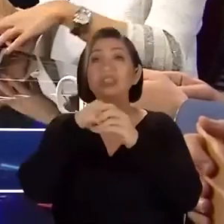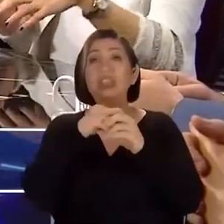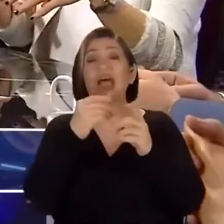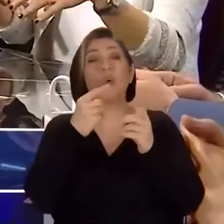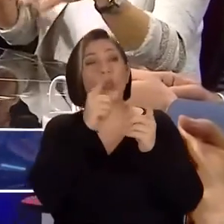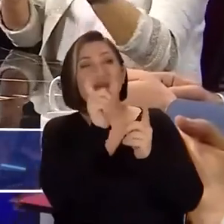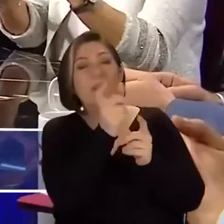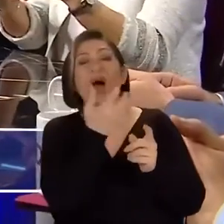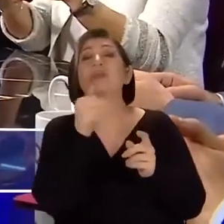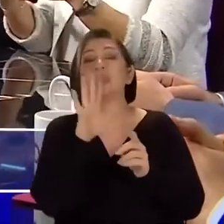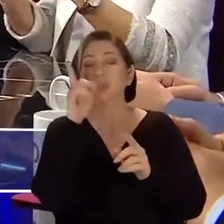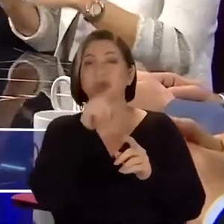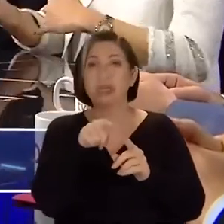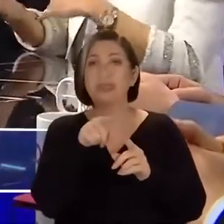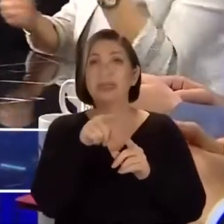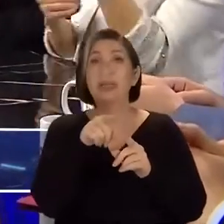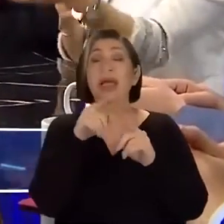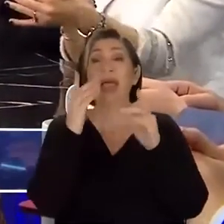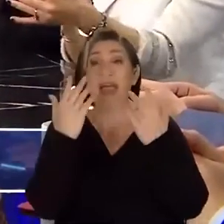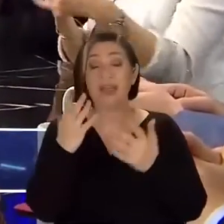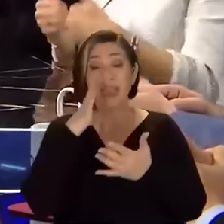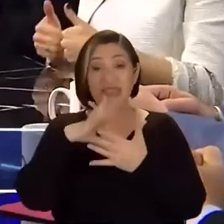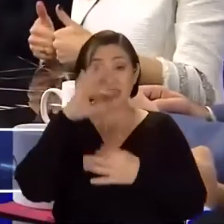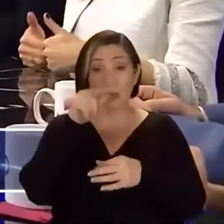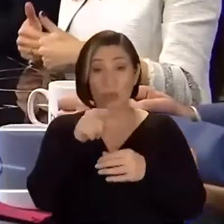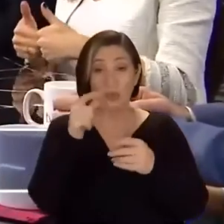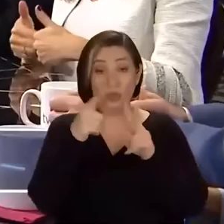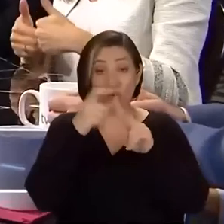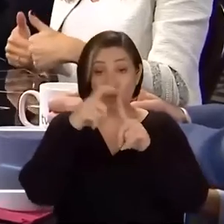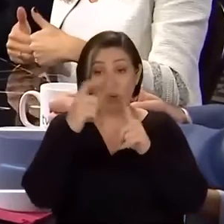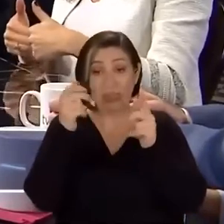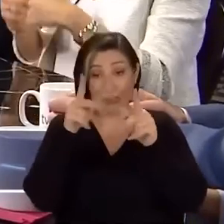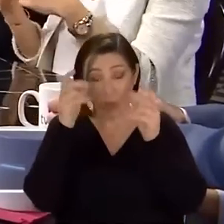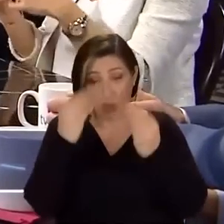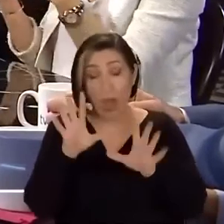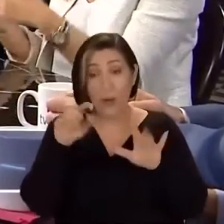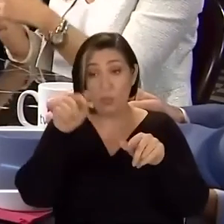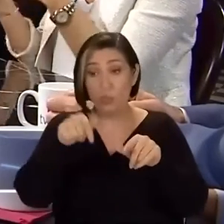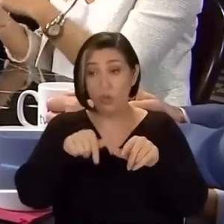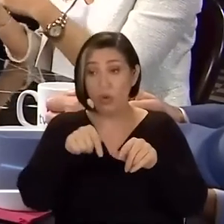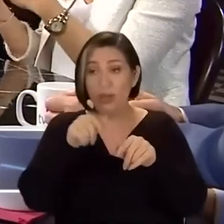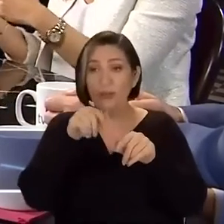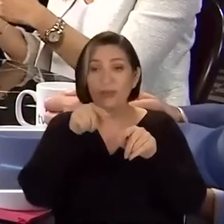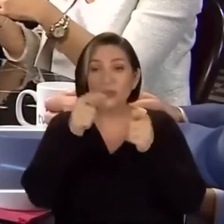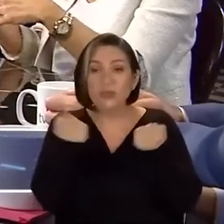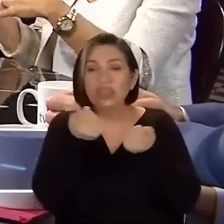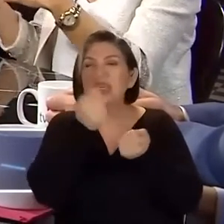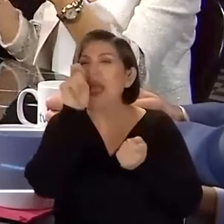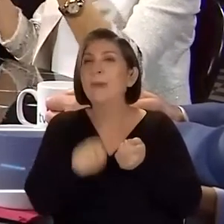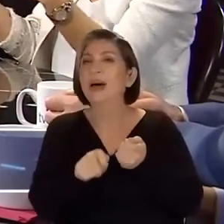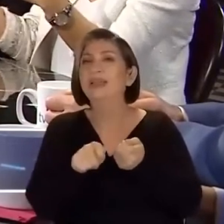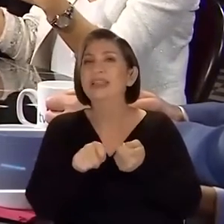içeriye diye. İşte bunlar, evet, insanlar da bu not görevini yapıyor ama bugün bu madencilik işini yapan